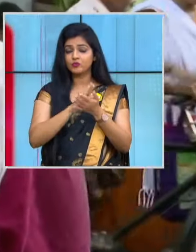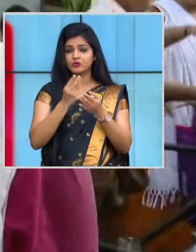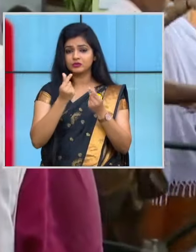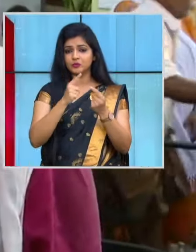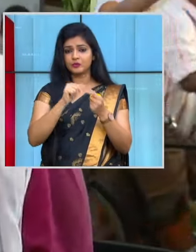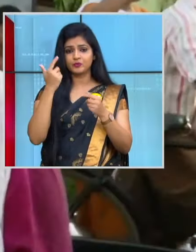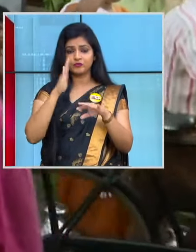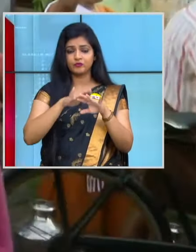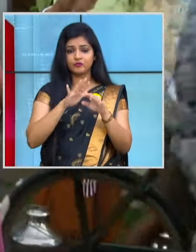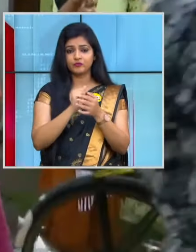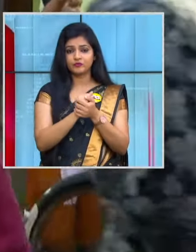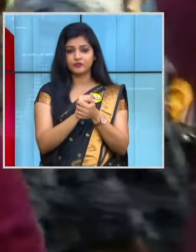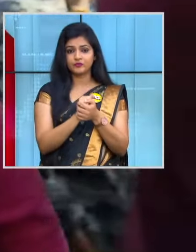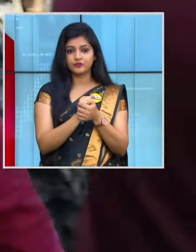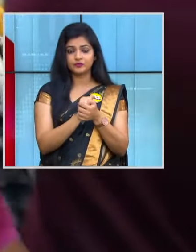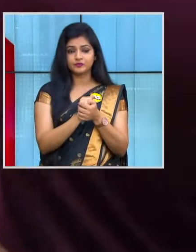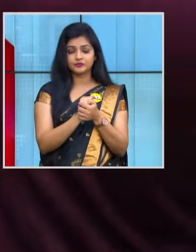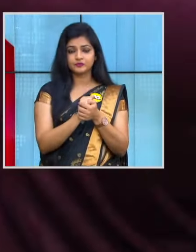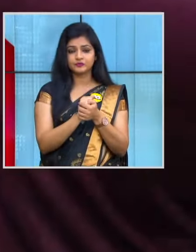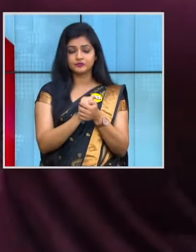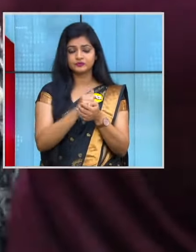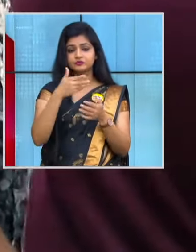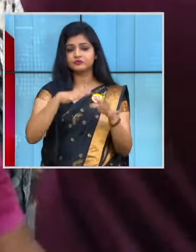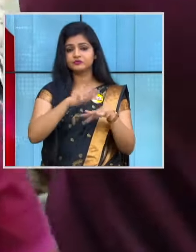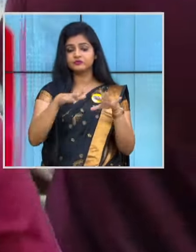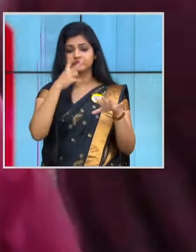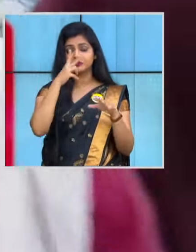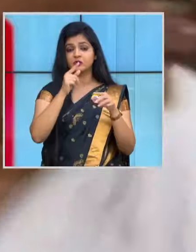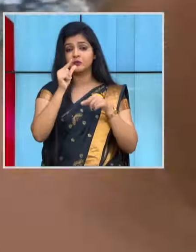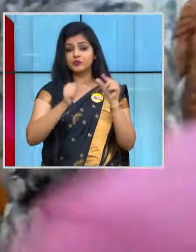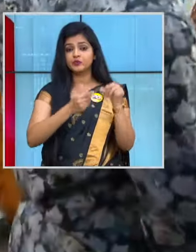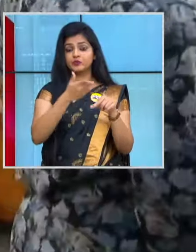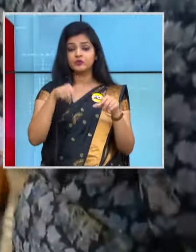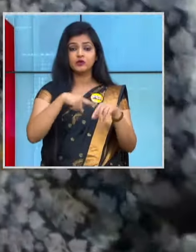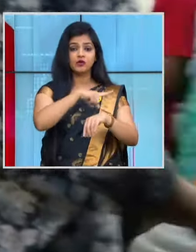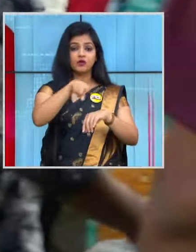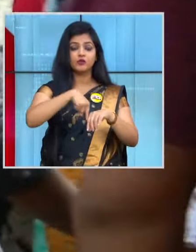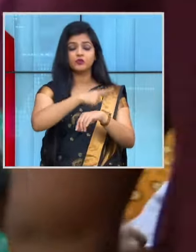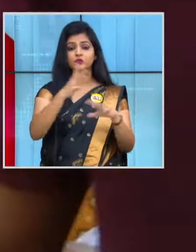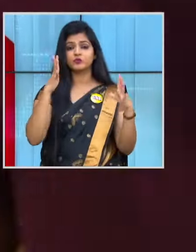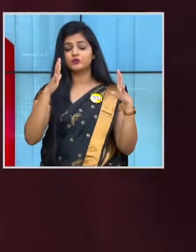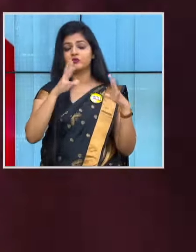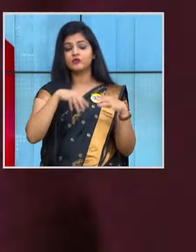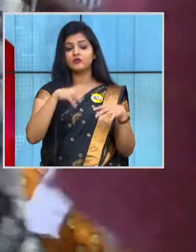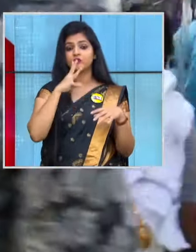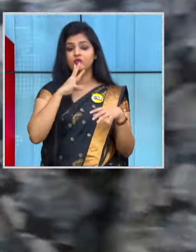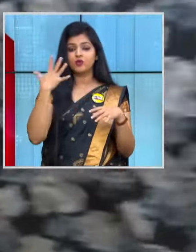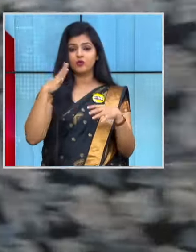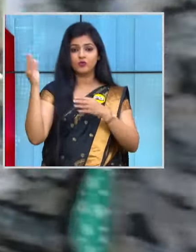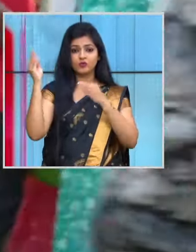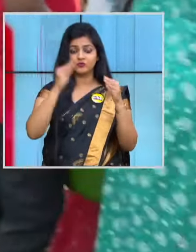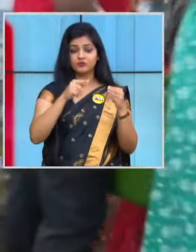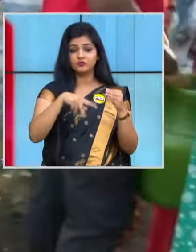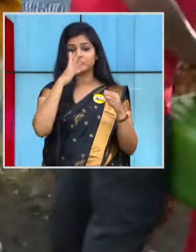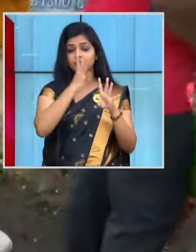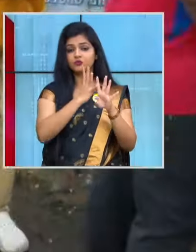ശേഷം അയ്യോ. അപ്പൊ ഇതാണ് അവസ്ഥ. കാരണം ആളുകൾ മണിക്കൂറുകളായി ക്യൂ നിൽക്കുകയാണ് ഈ ടാങ്കർ ലോറിയിൽ വെള്ളം